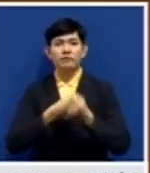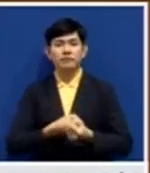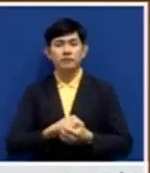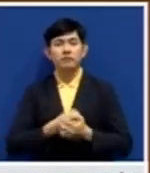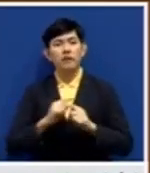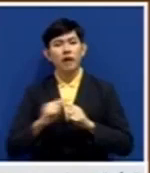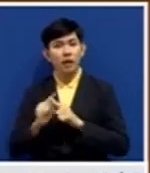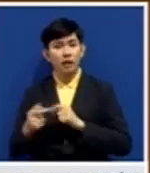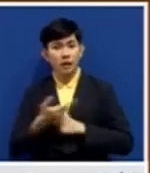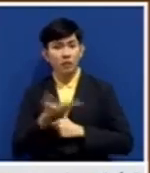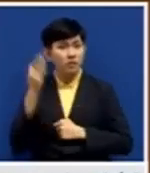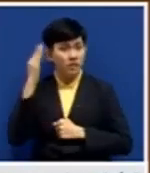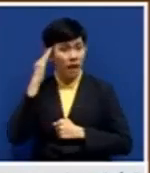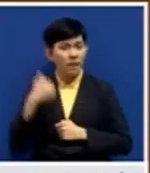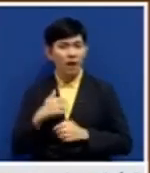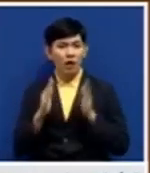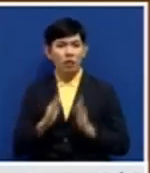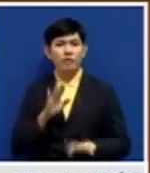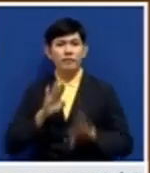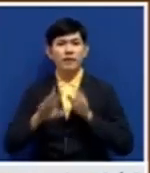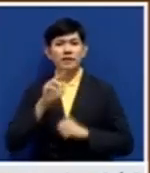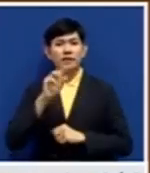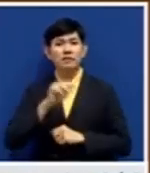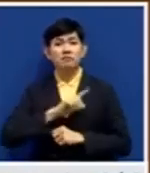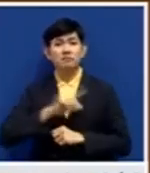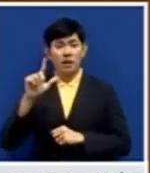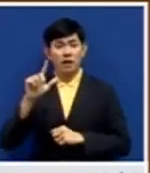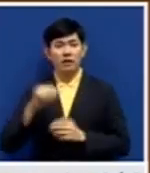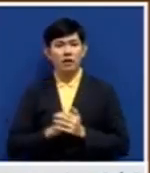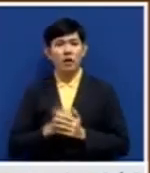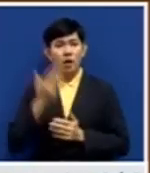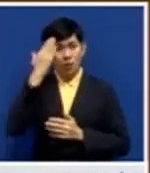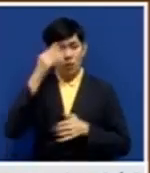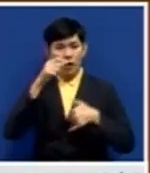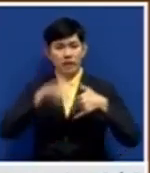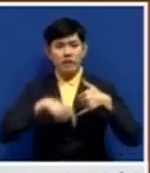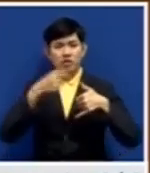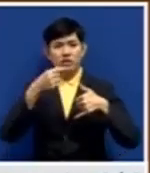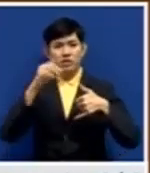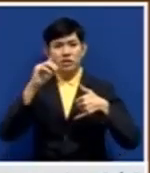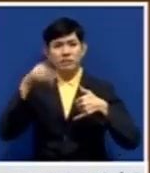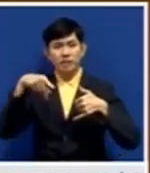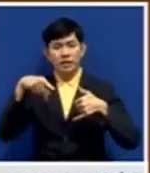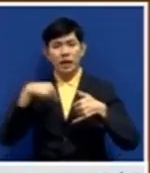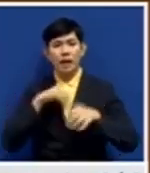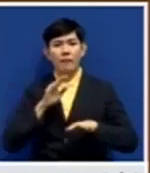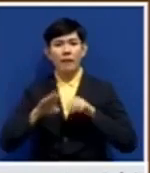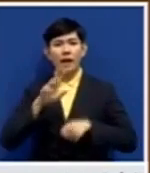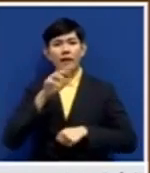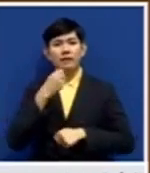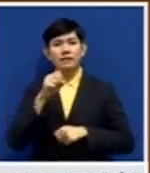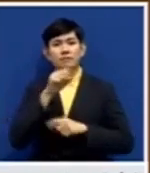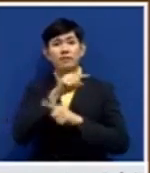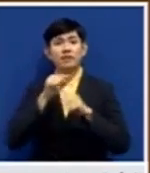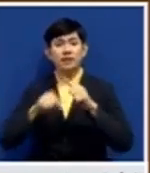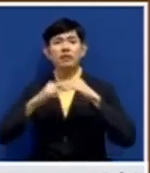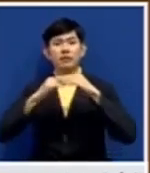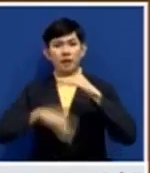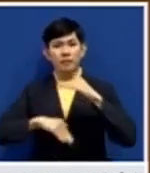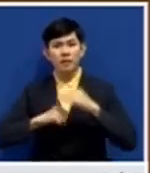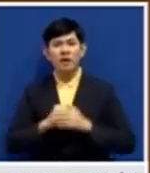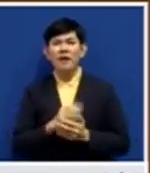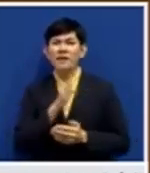เกือบ30ล้านคน GDP เนี่ยไม่ถึง 10%ถ้า GDP